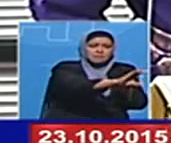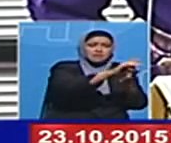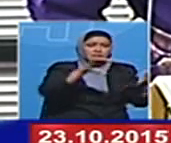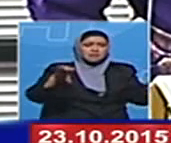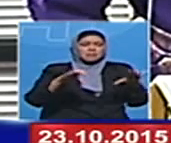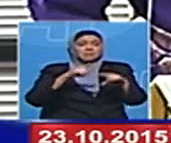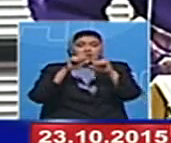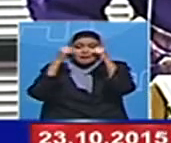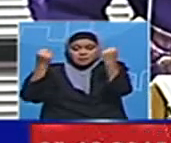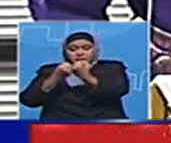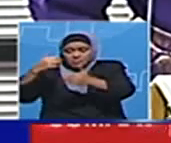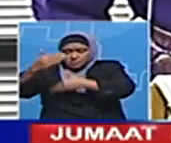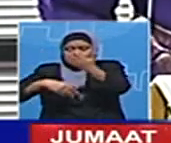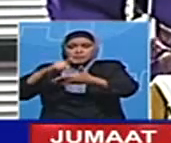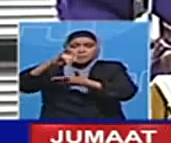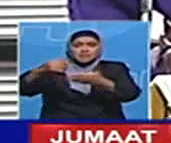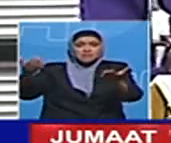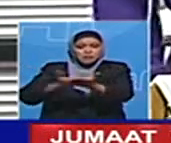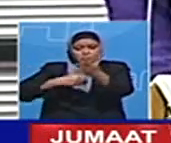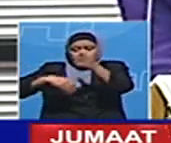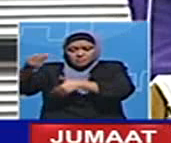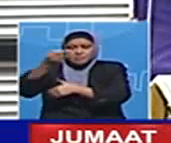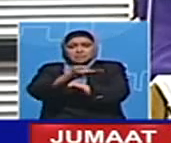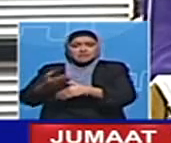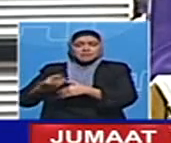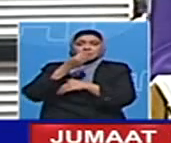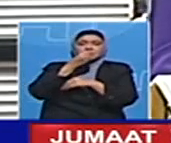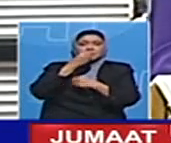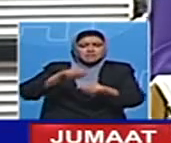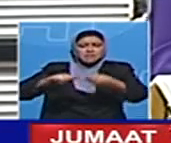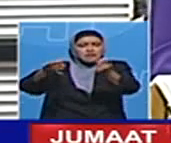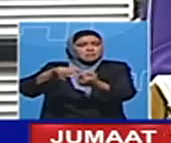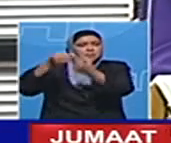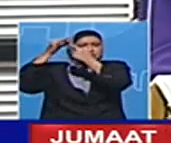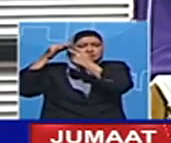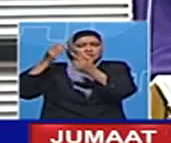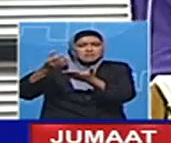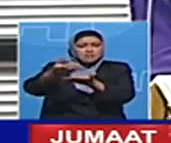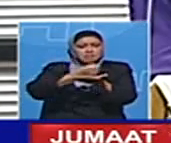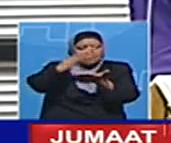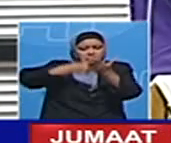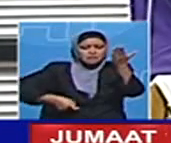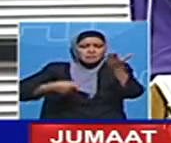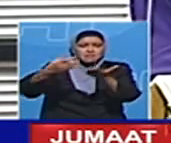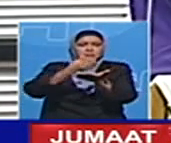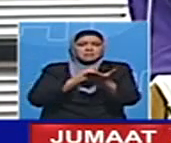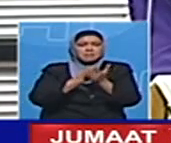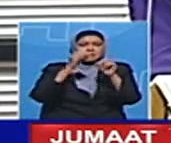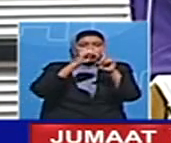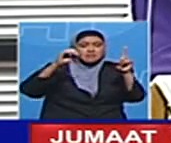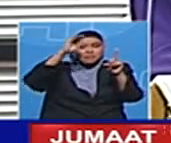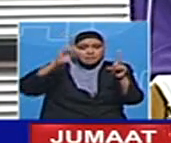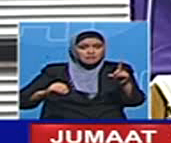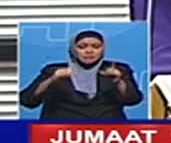projek baru pengeluaran bahan makanan pula diberi pengecualian Cukai pendapatan 100% selama